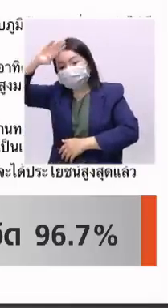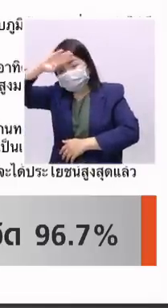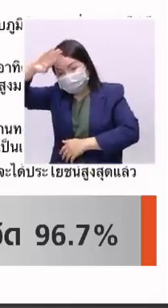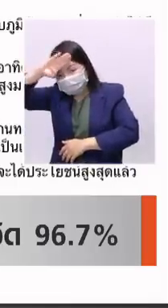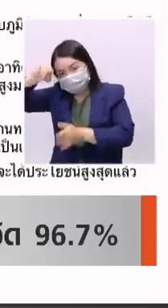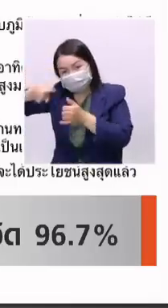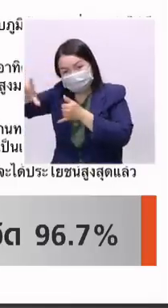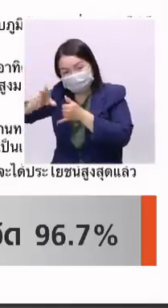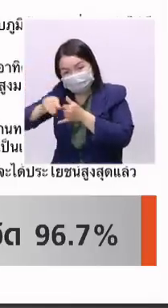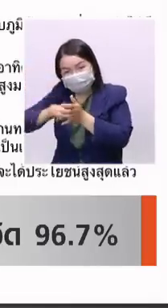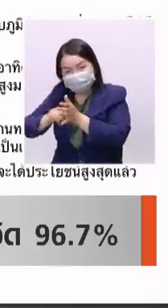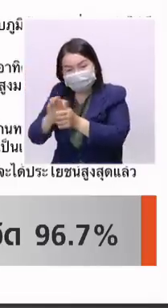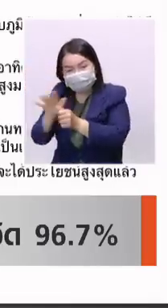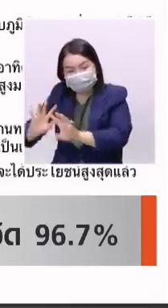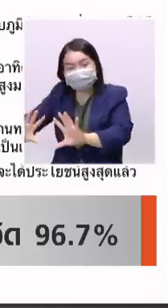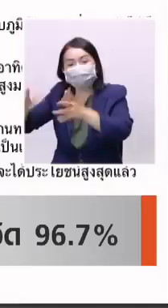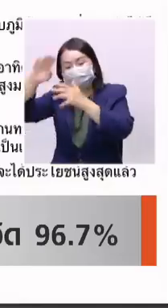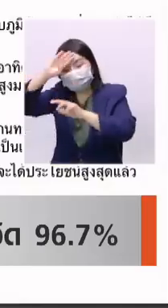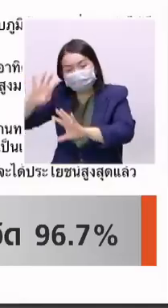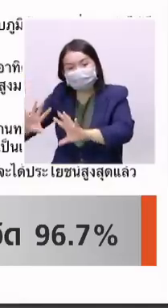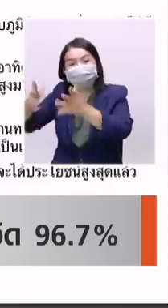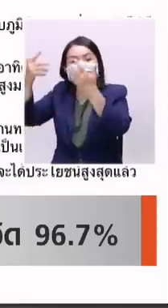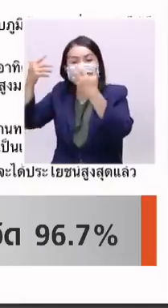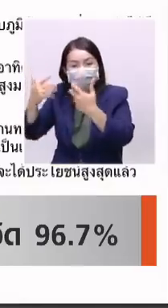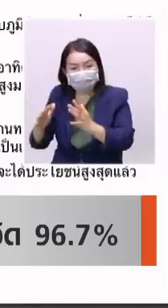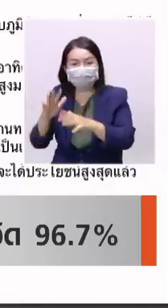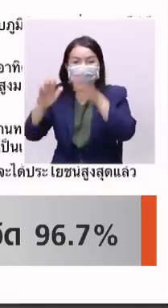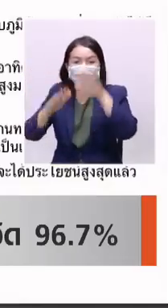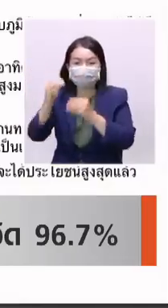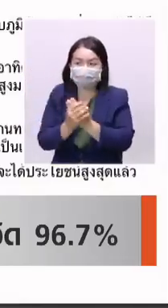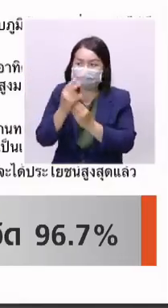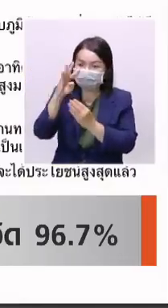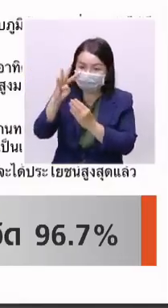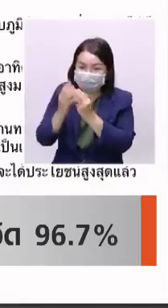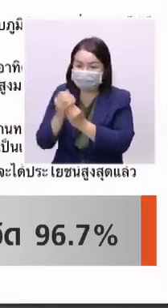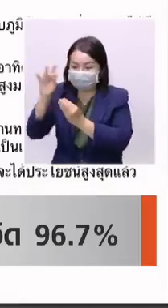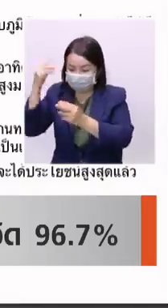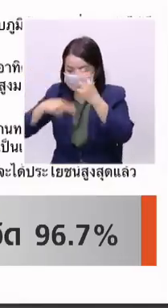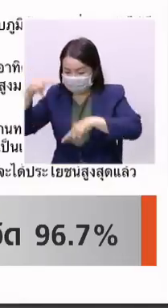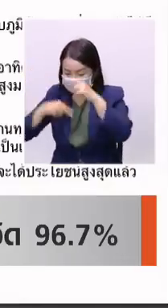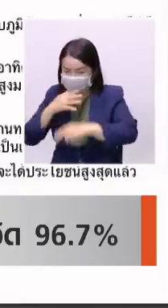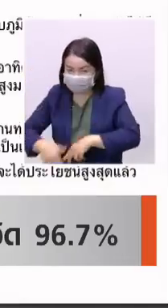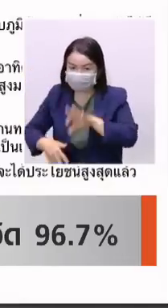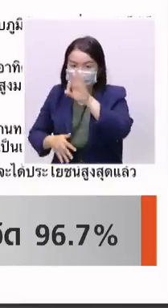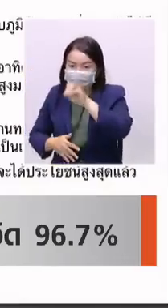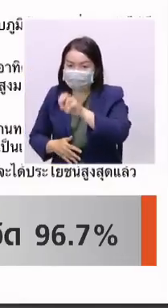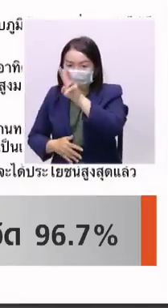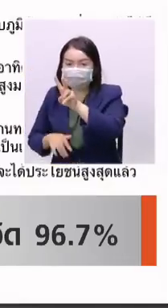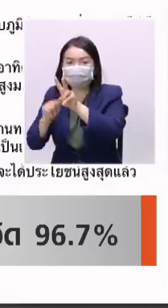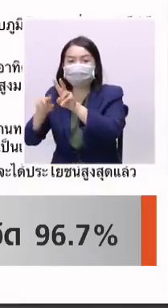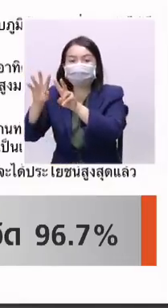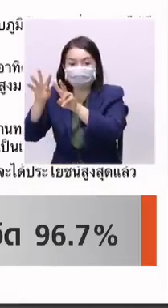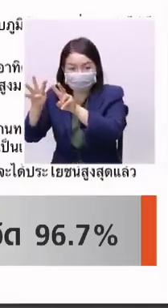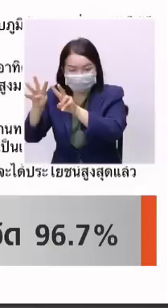หายจากการติดเชื้อคือหลังจากที่ติดเชื้อแล้วเป็นระยะเวลา 4ถึง 8สัปดาห์เนี่ยตรวจพบได้อยู่ที่ 92.4